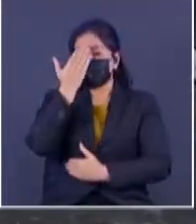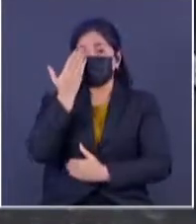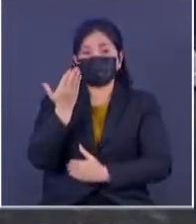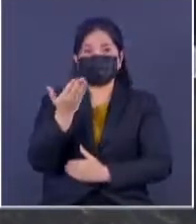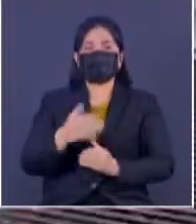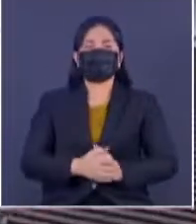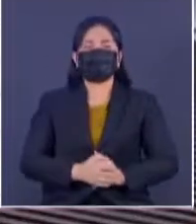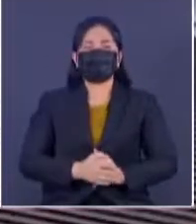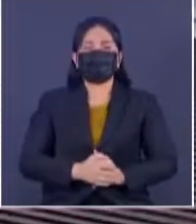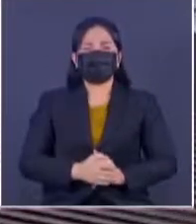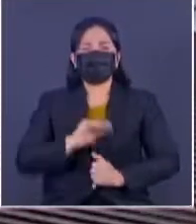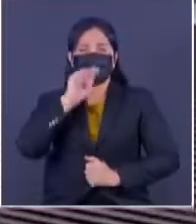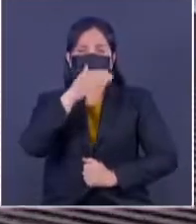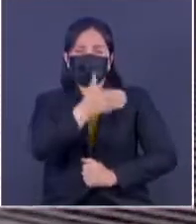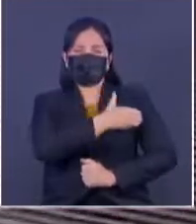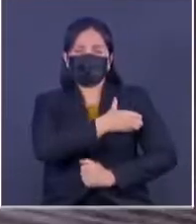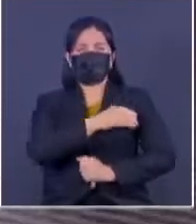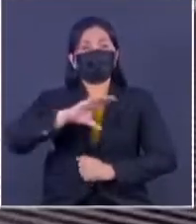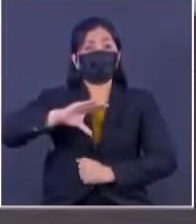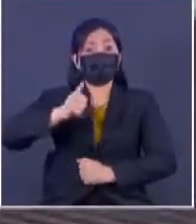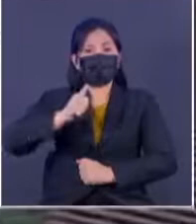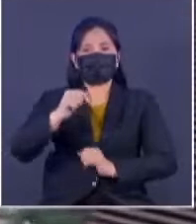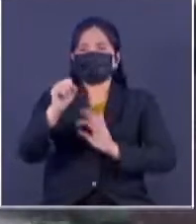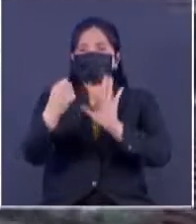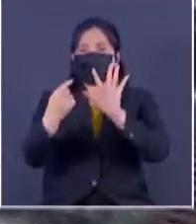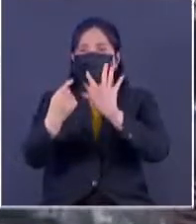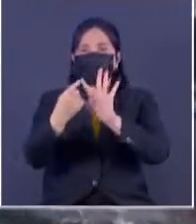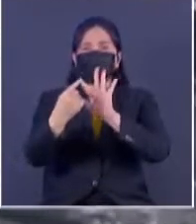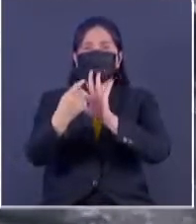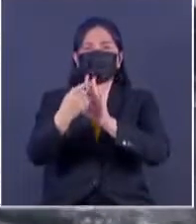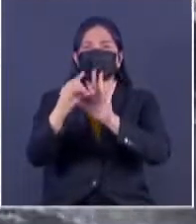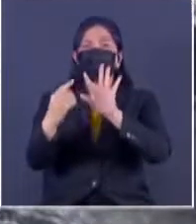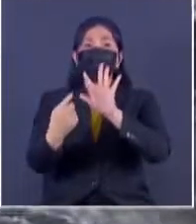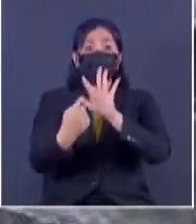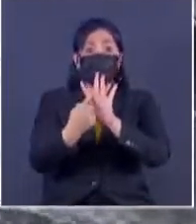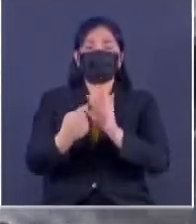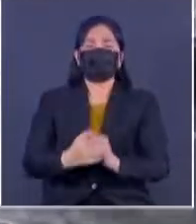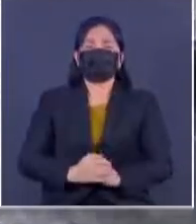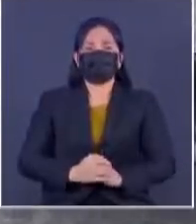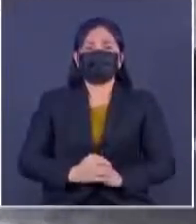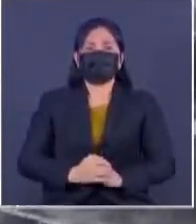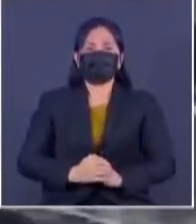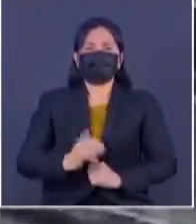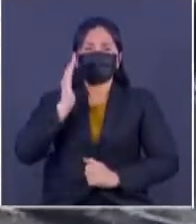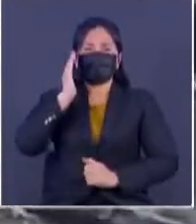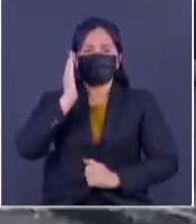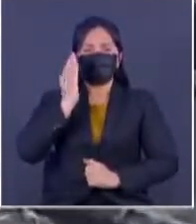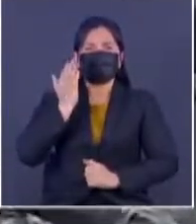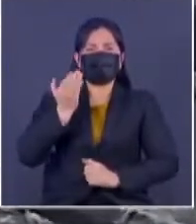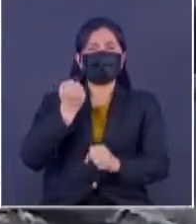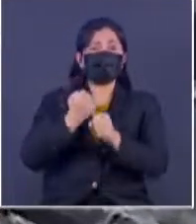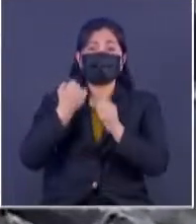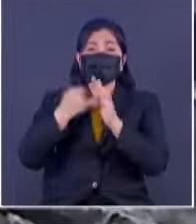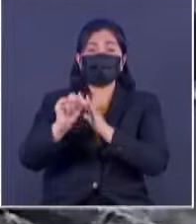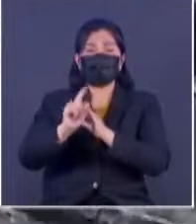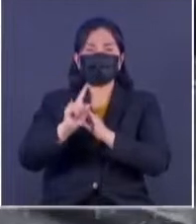ธรอุทิศเขตเทศบาลเมืองสะเดาครับซึ่งตัวนายพัชรพลผู้ก่อเหตุเนี่ยนะครับเขาก็ได้ขโมยรถจักรยานยนต์ส